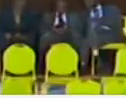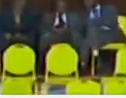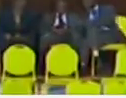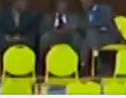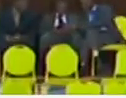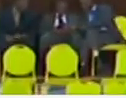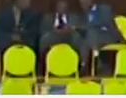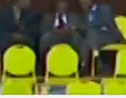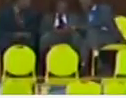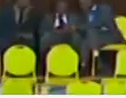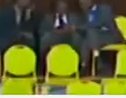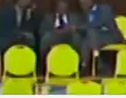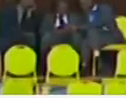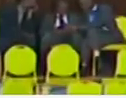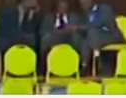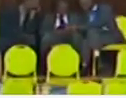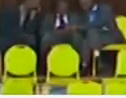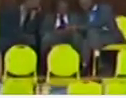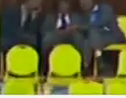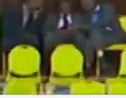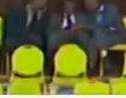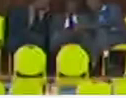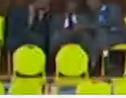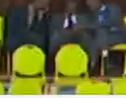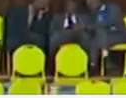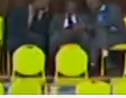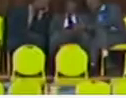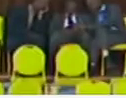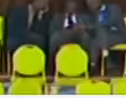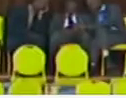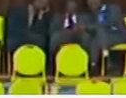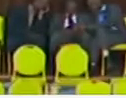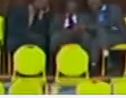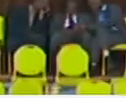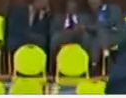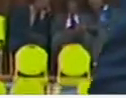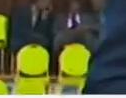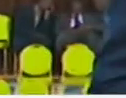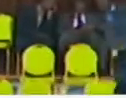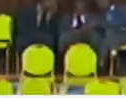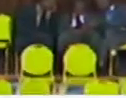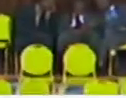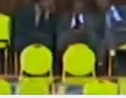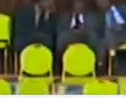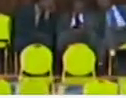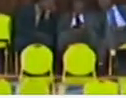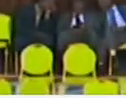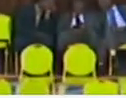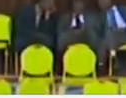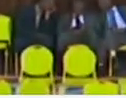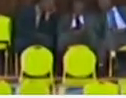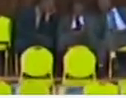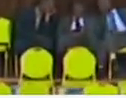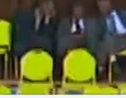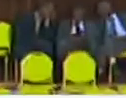hapa ndo kitajulikana, julikane mbivu na vile vile mbichi iwapo ipo. Lakini kwa sasa, kumbuka leo ni siku ya pili,